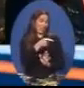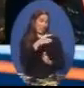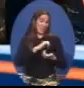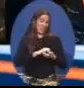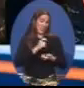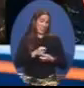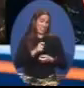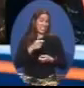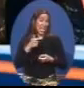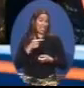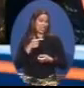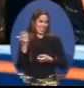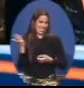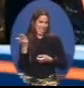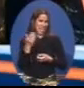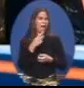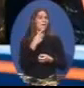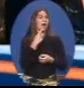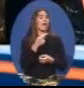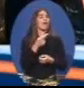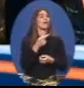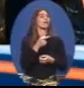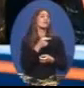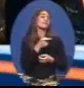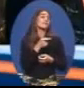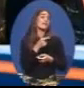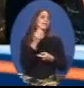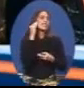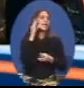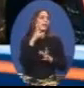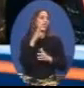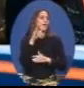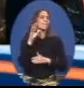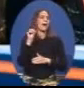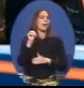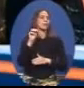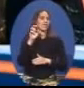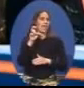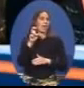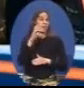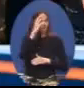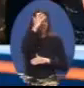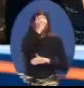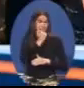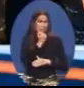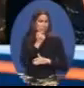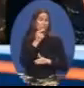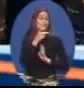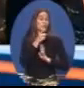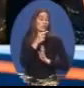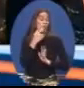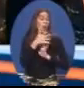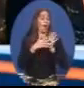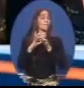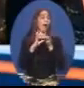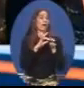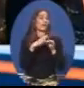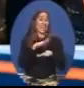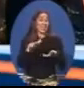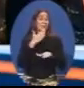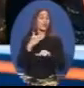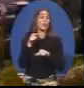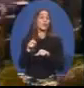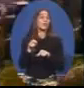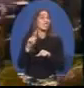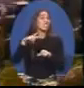חבר הכנסת חאג' יחיא, היא מזכירה לי את האמירה של מחמוד הזהר מהחמאס, שדיבר על כך שהילדים האלה,